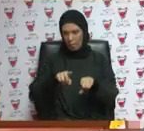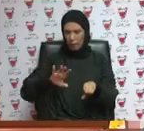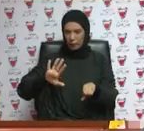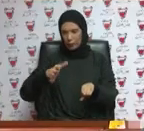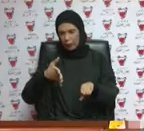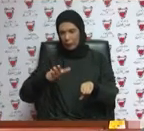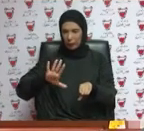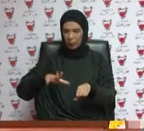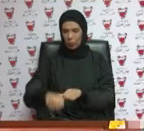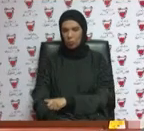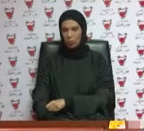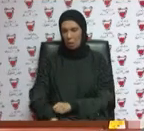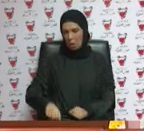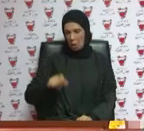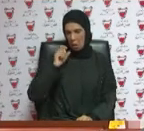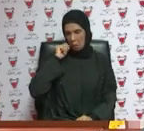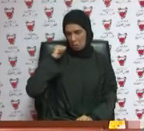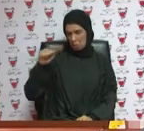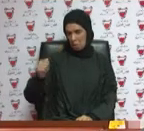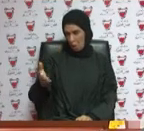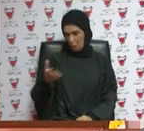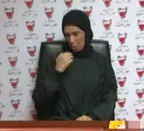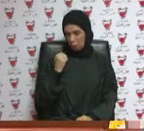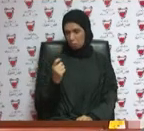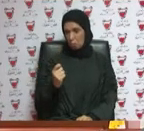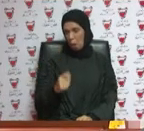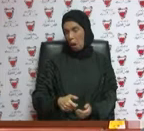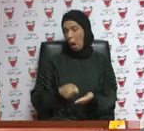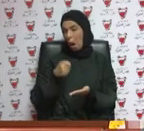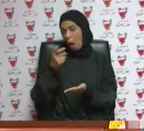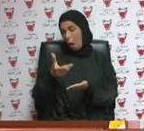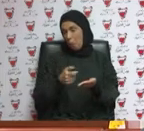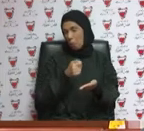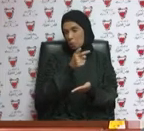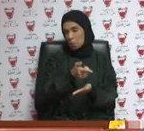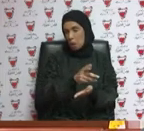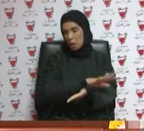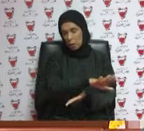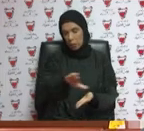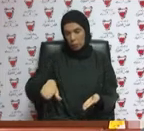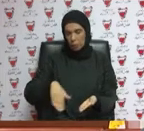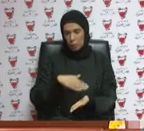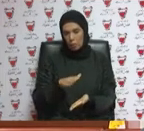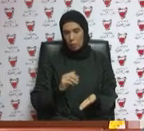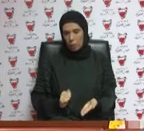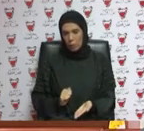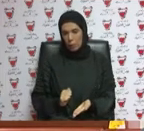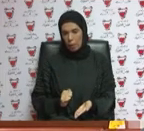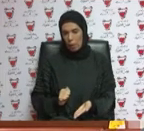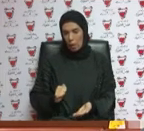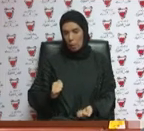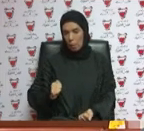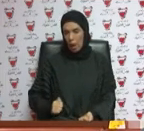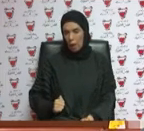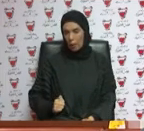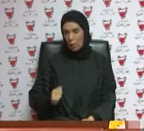ربما التاجر يقول أنا أخذ هذا المال وأوزعه على الجميع من بحريني وغير بحريني،